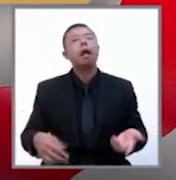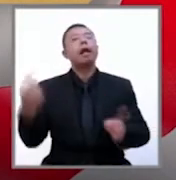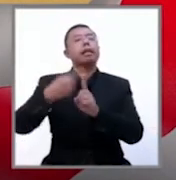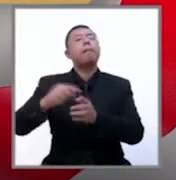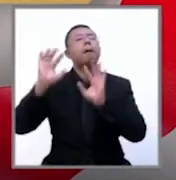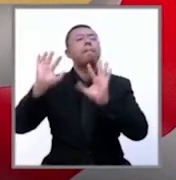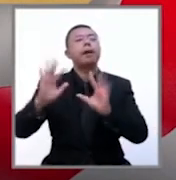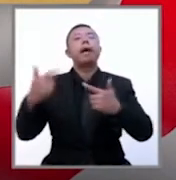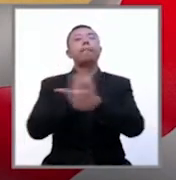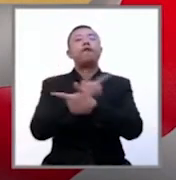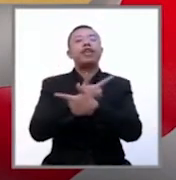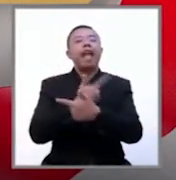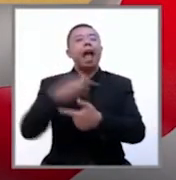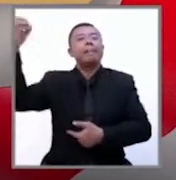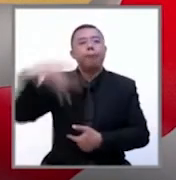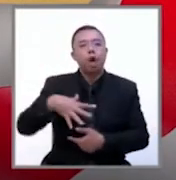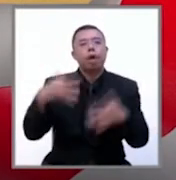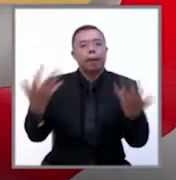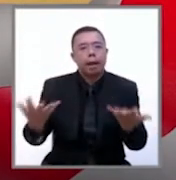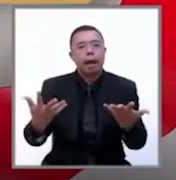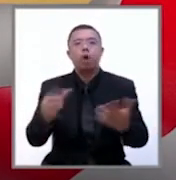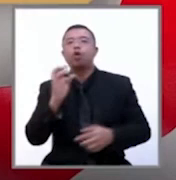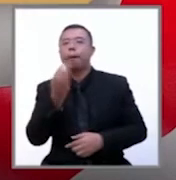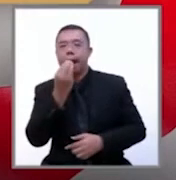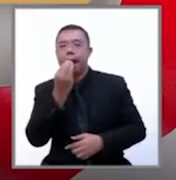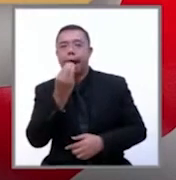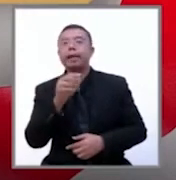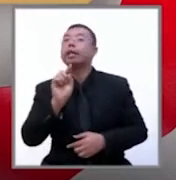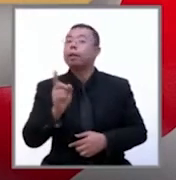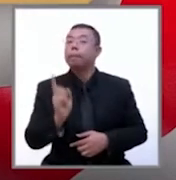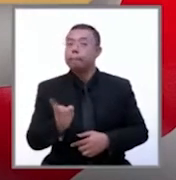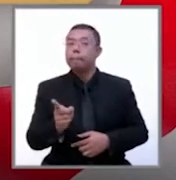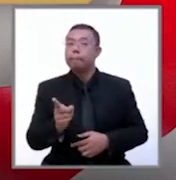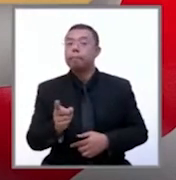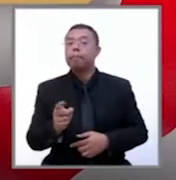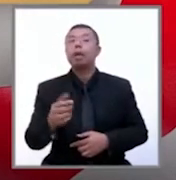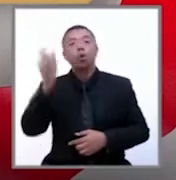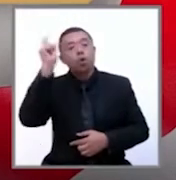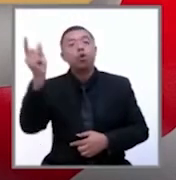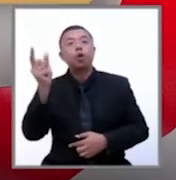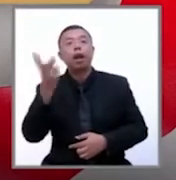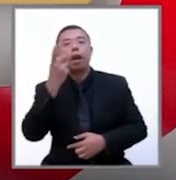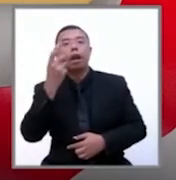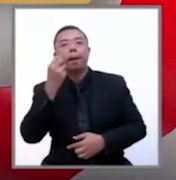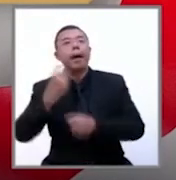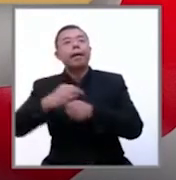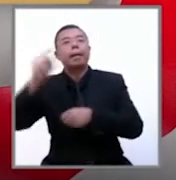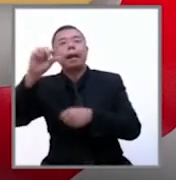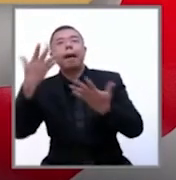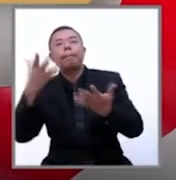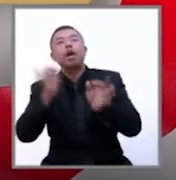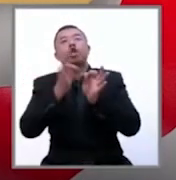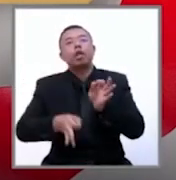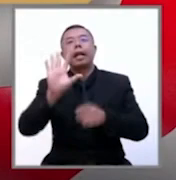banyak mafianya impor mengimpor bahan pangan itu Nah itulah sebabnya apa usul anda untuk menyelesaikan masalah